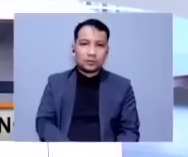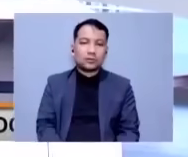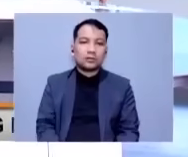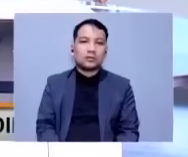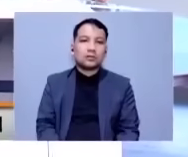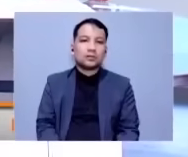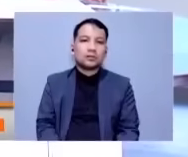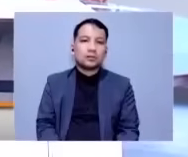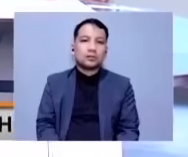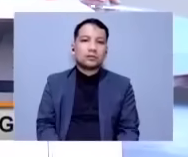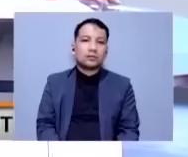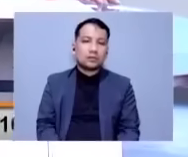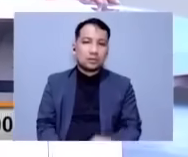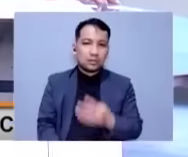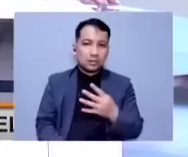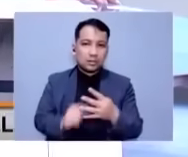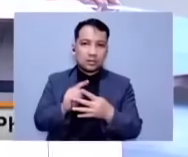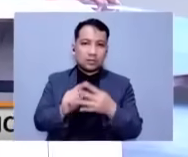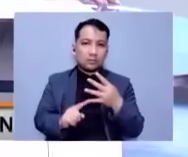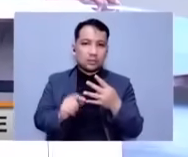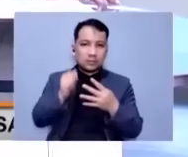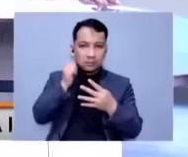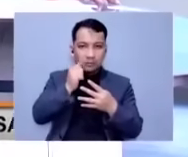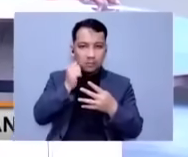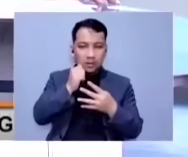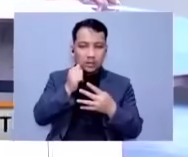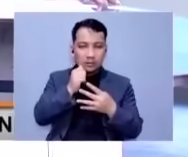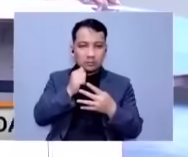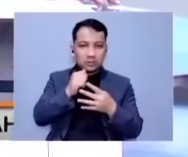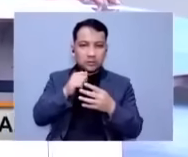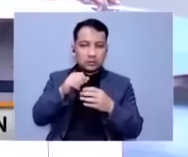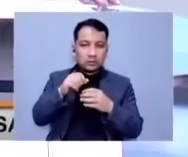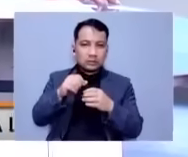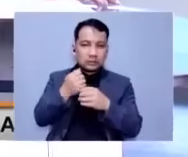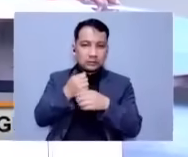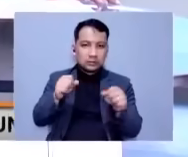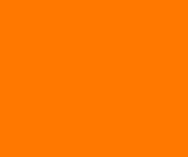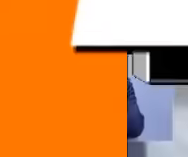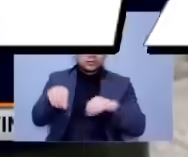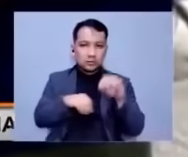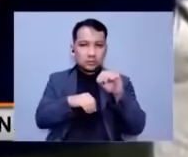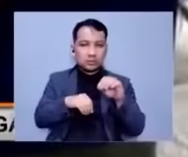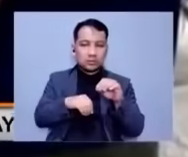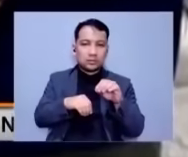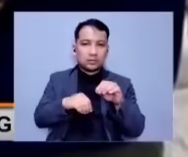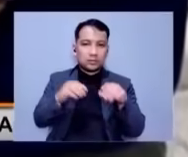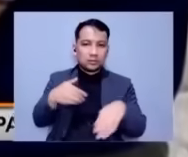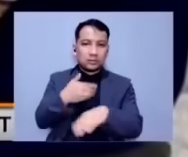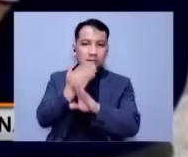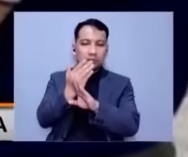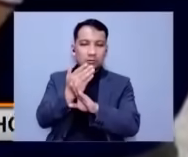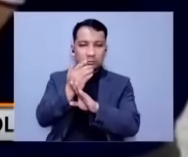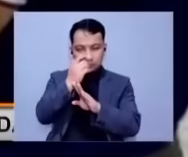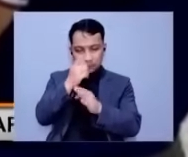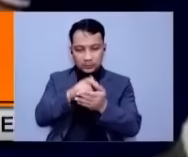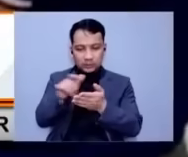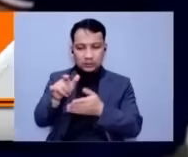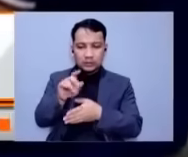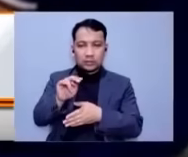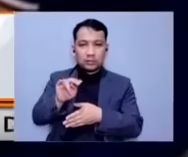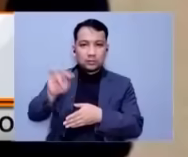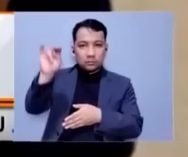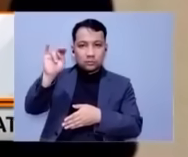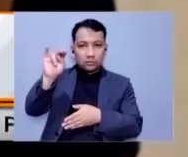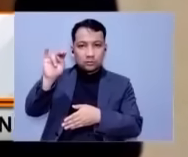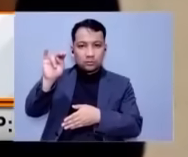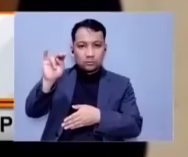Nasagip ang 4 na babaeng menor de edad na biktima ng human trafficking sa Davao City. Balik sa sana papunta ng Ilocos Norte, ang 4 na maabutan